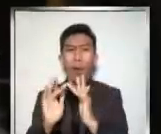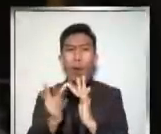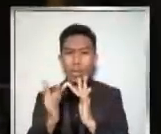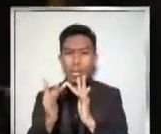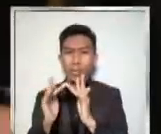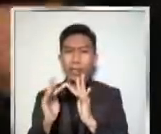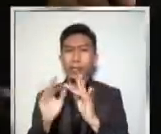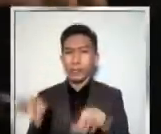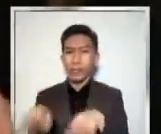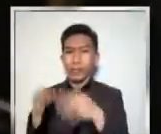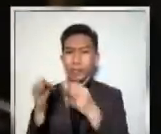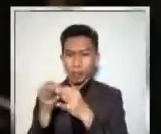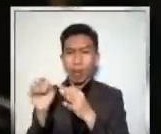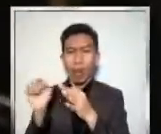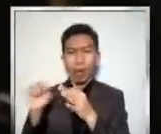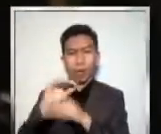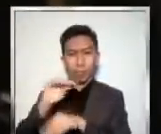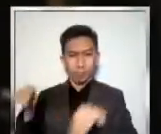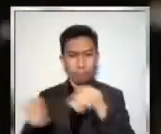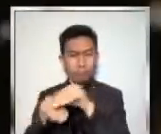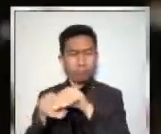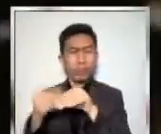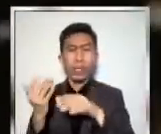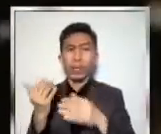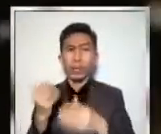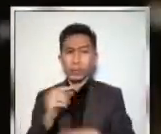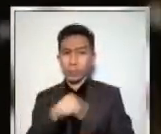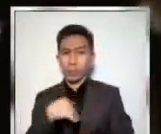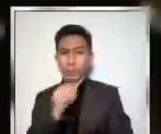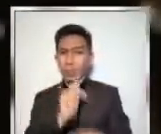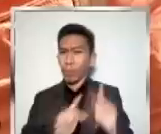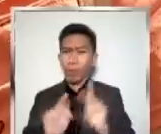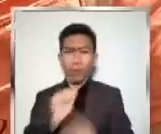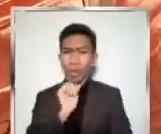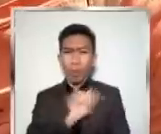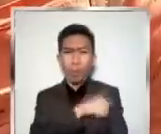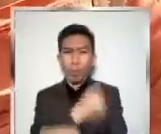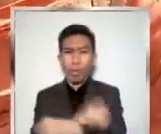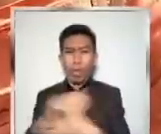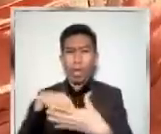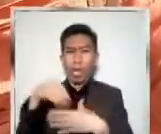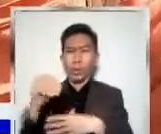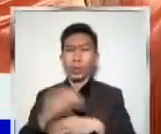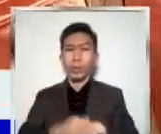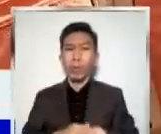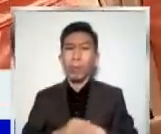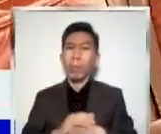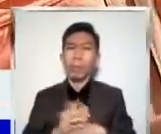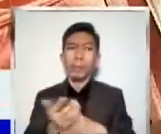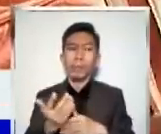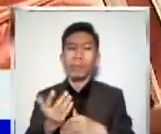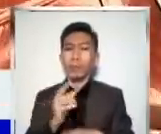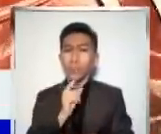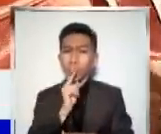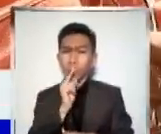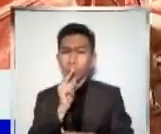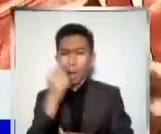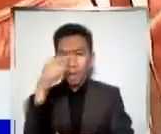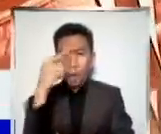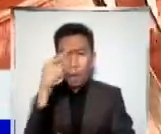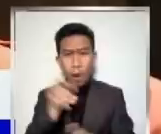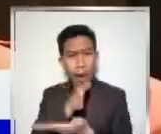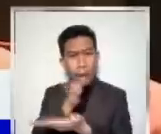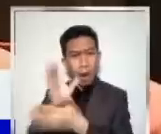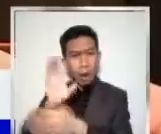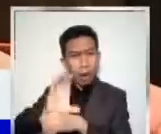natin, lalo't hindi pa apuro ang mga yan. Huwag po tayong magpa-standby. Ang pangapakay namin, makaano lang kami, makapagdasal lang kami kahit sa gilid